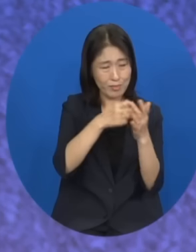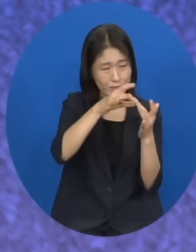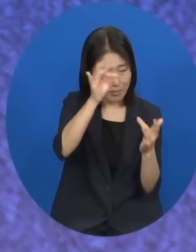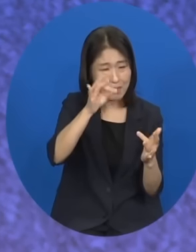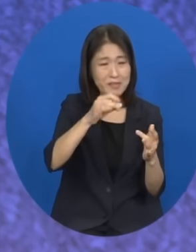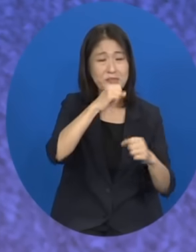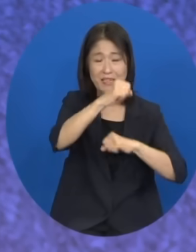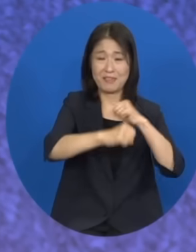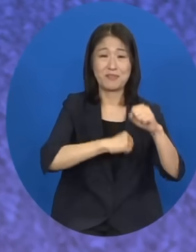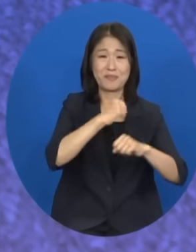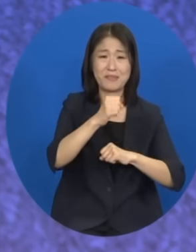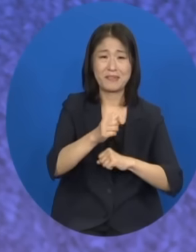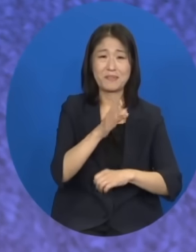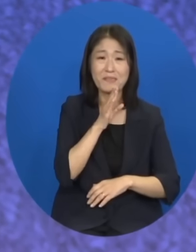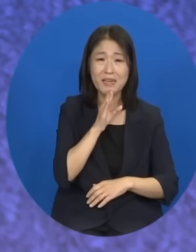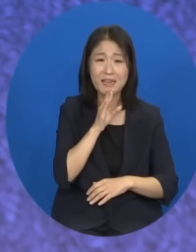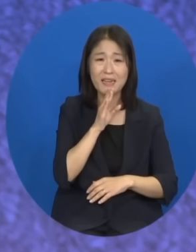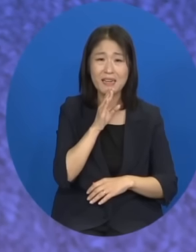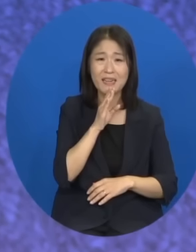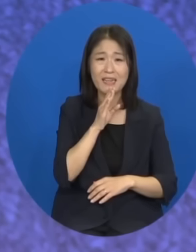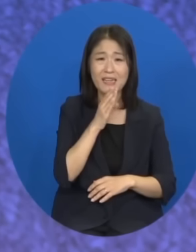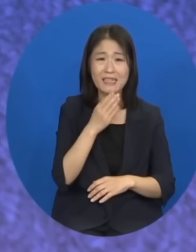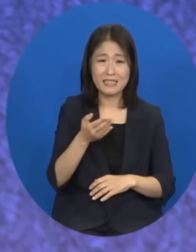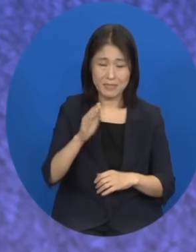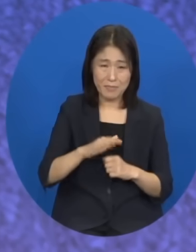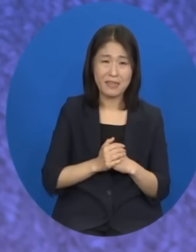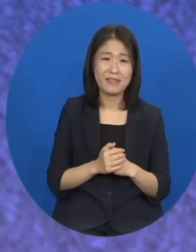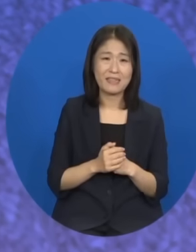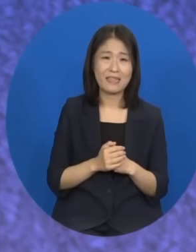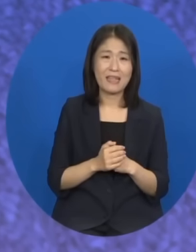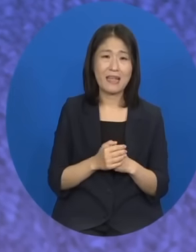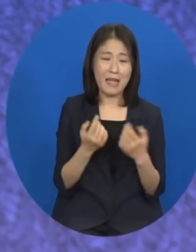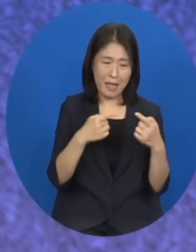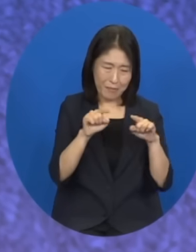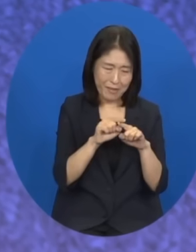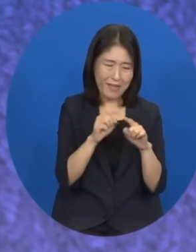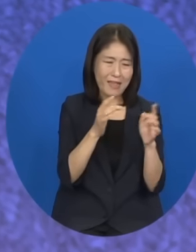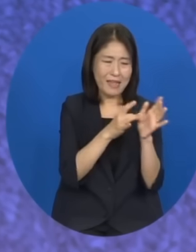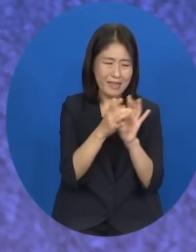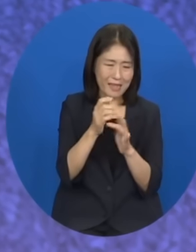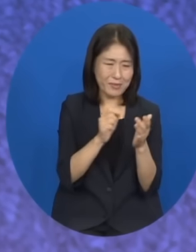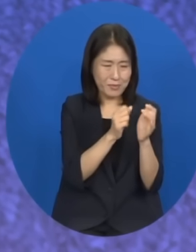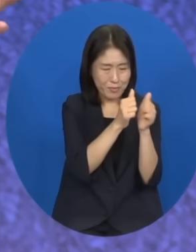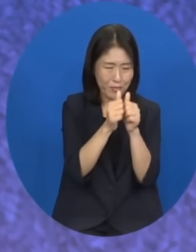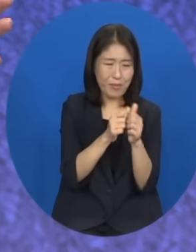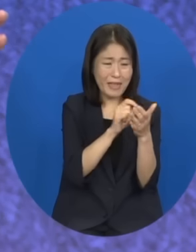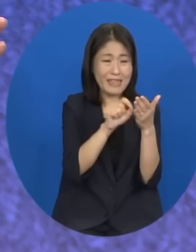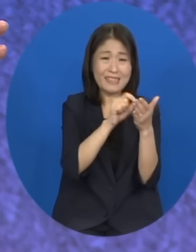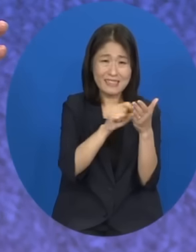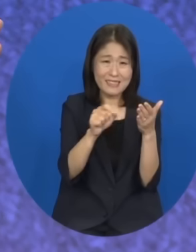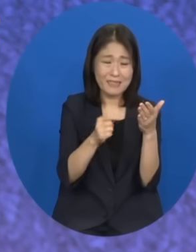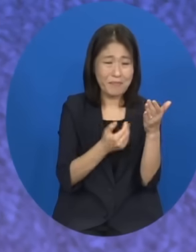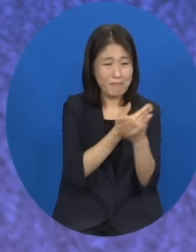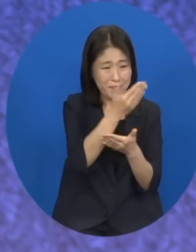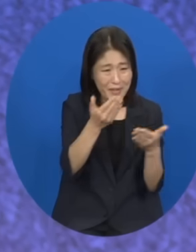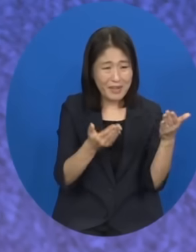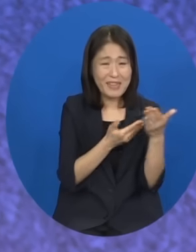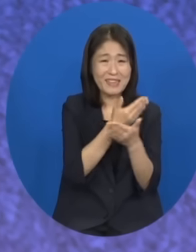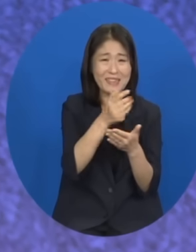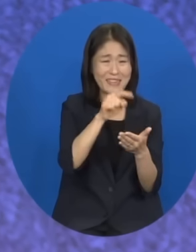네. 근데도 지금도 계속 남아있는 분. 참 이게 놀라운 일이에요.